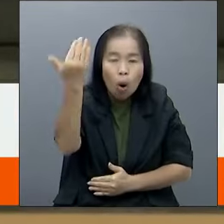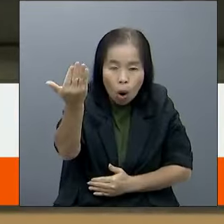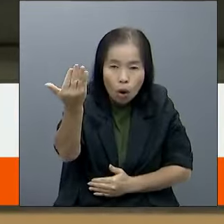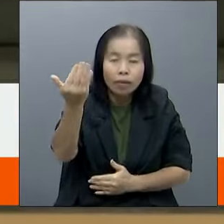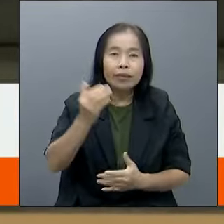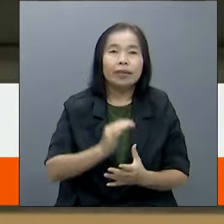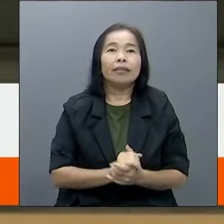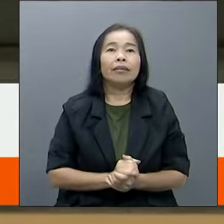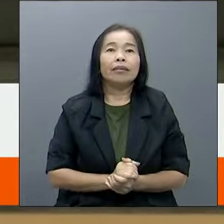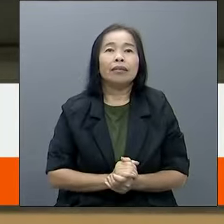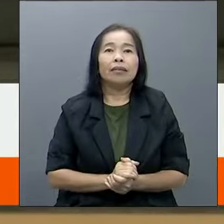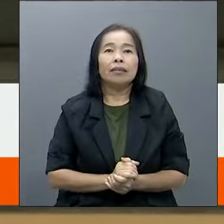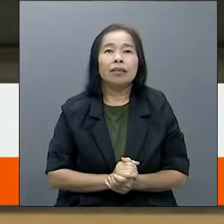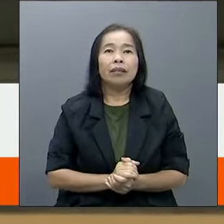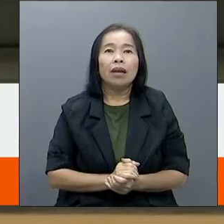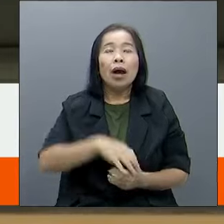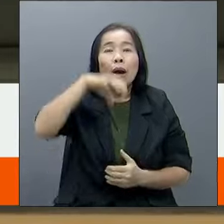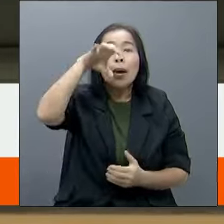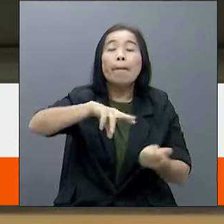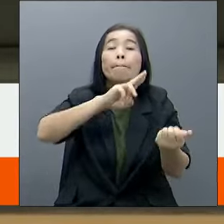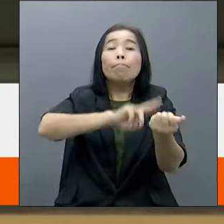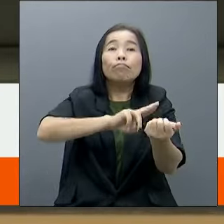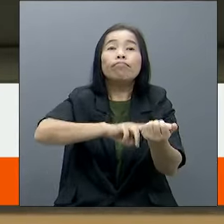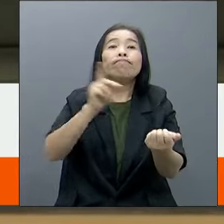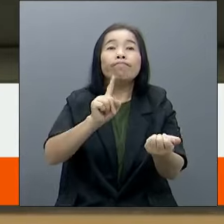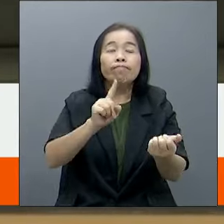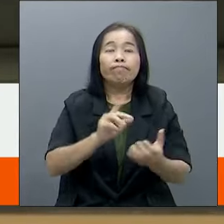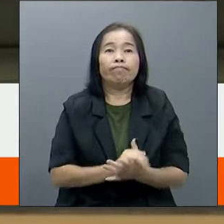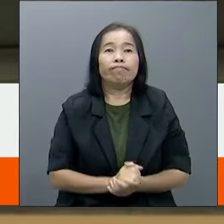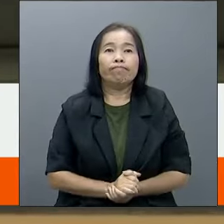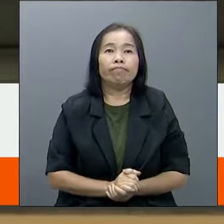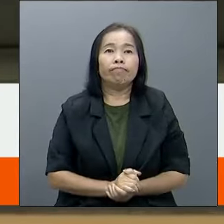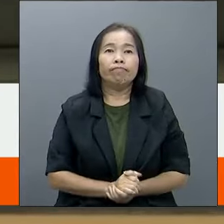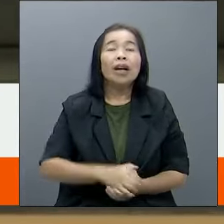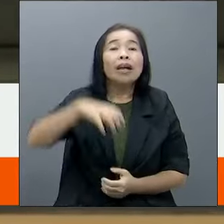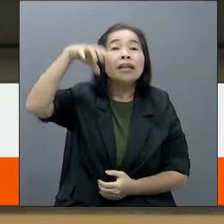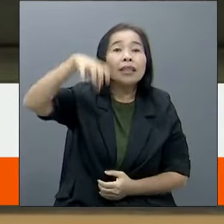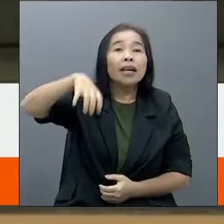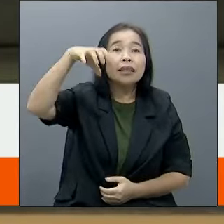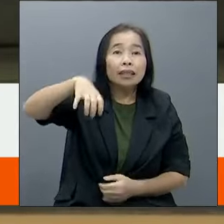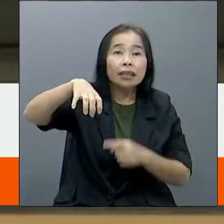บทางหมอชตกคอว่า สถานี